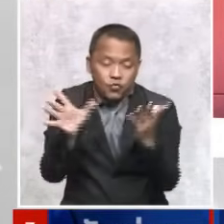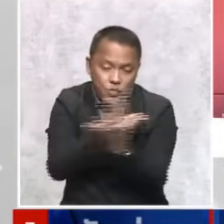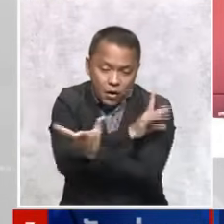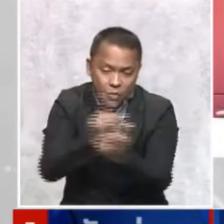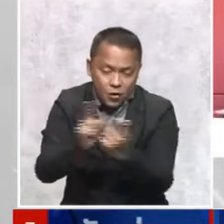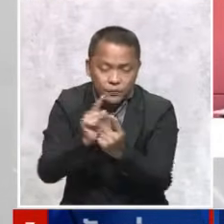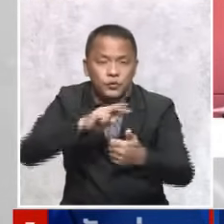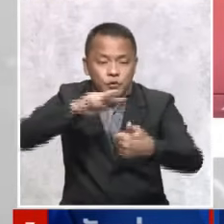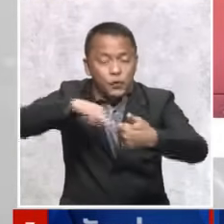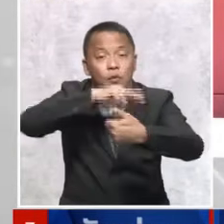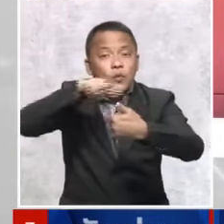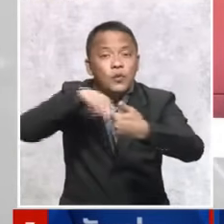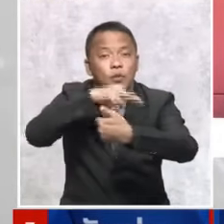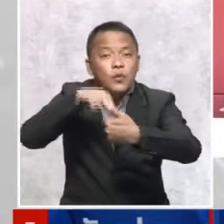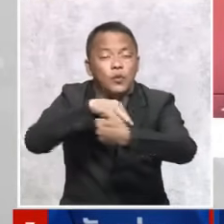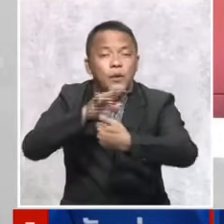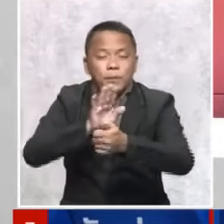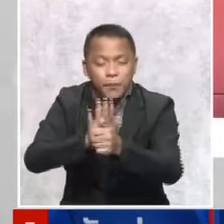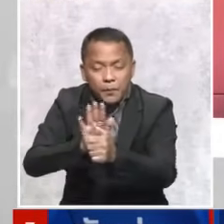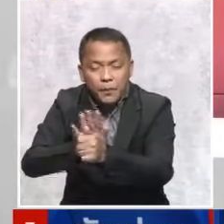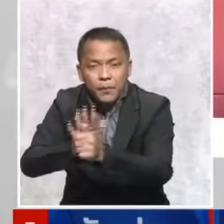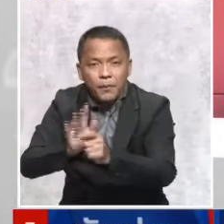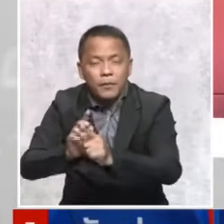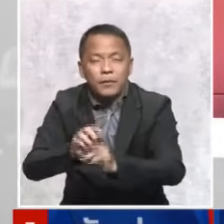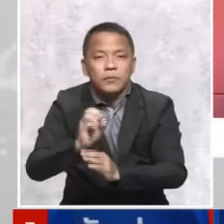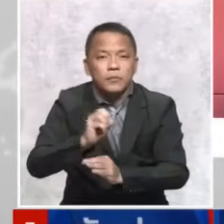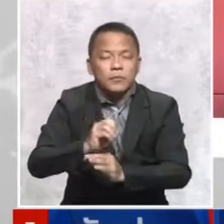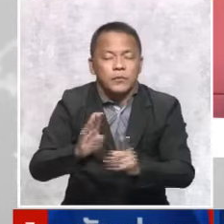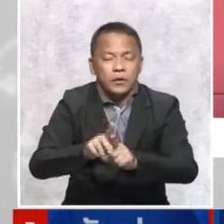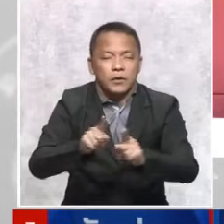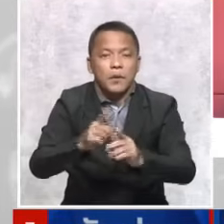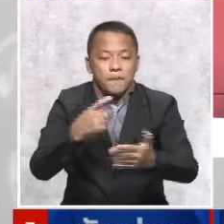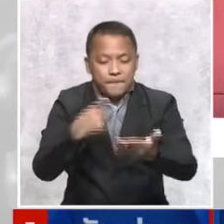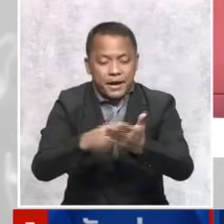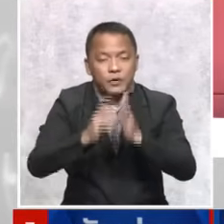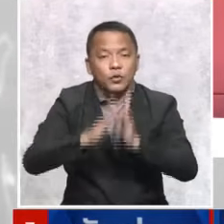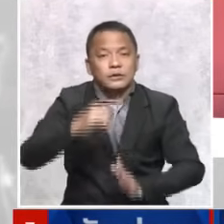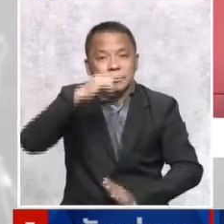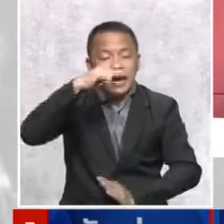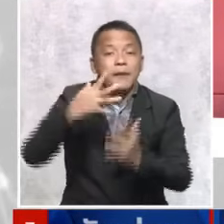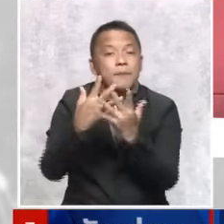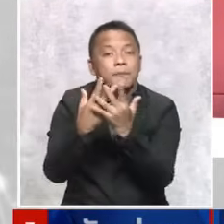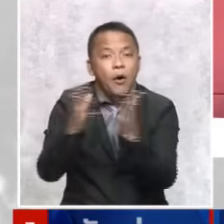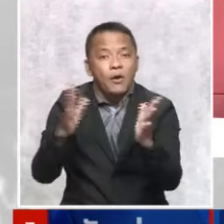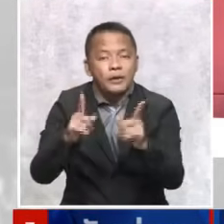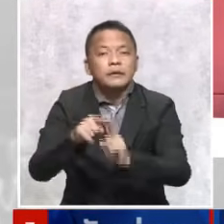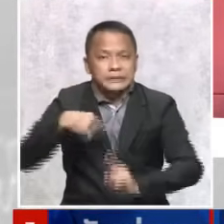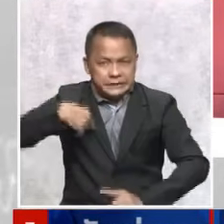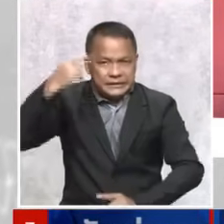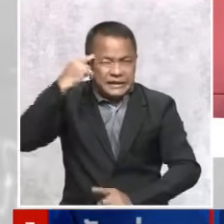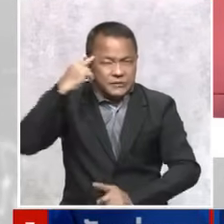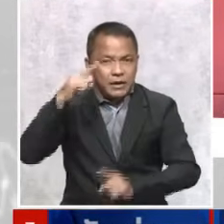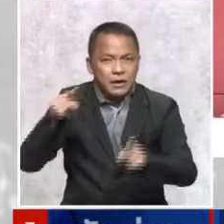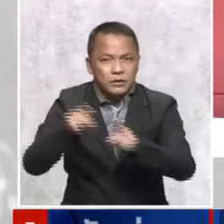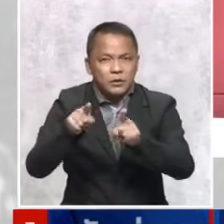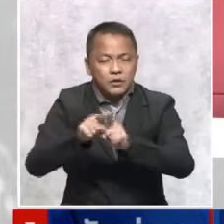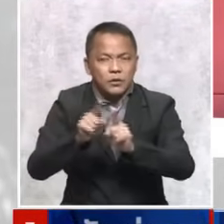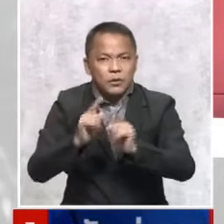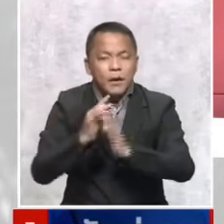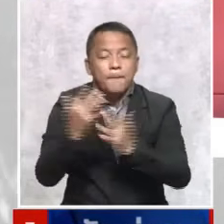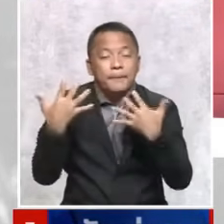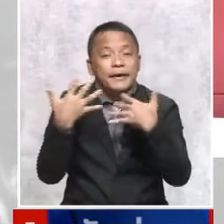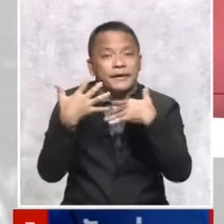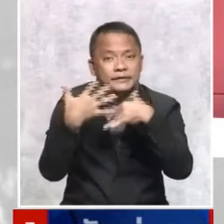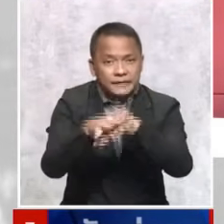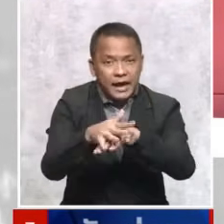ราะห์ให้การดูแลคุณปานปรียังบอกอีกนะคะว่าการที่ตัวประกันคนไทยได้รับการปล่อยตัวเชื่อว่าเกิดจากการเดินประส